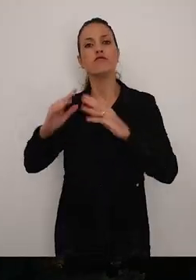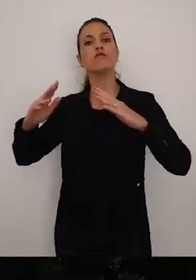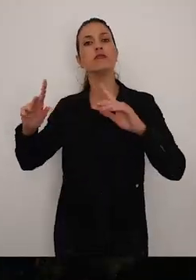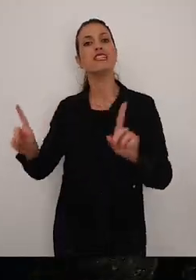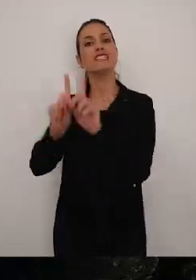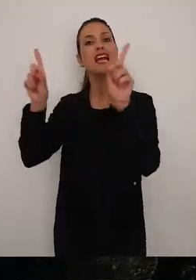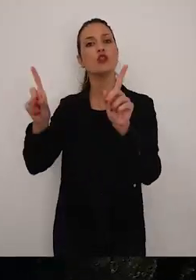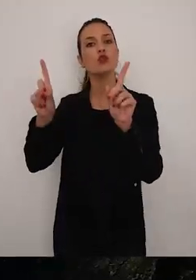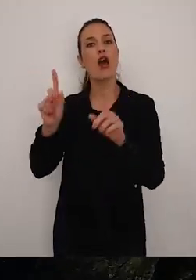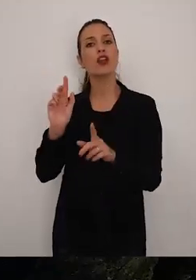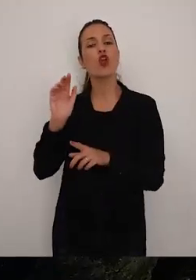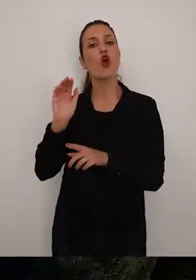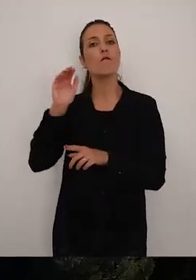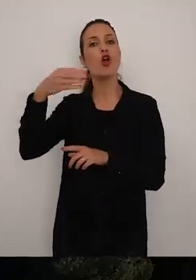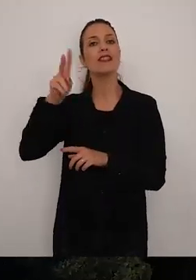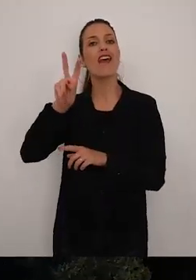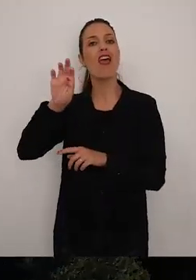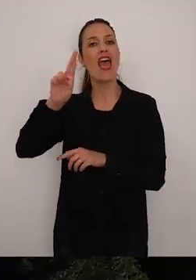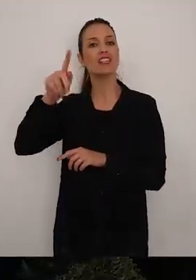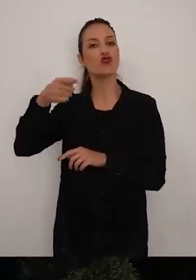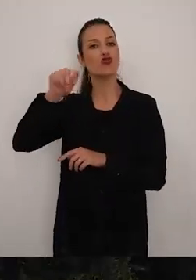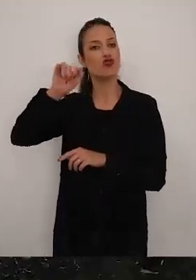santuario di Montevergine.